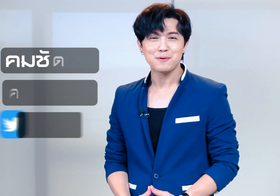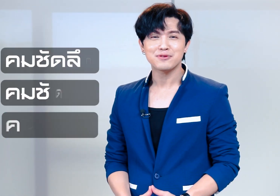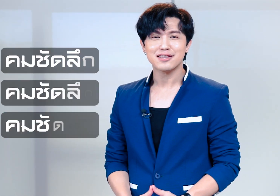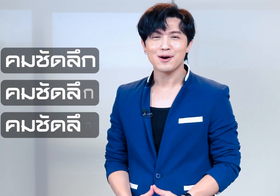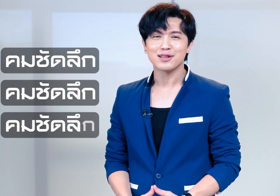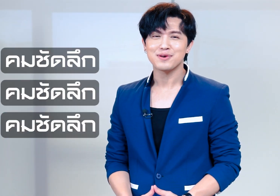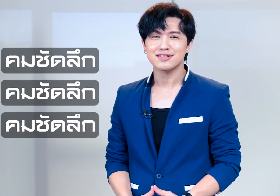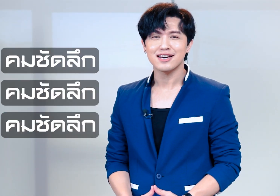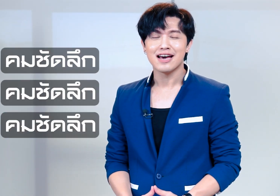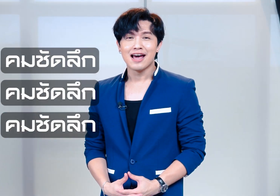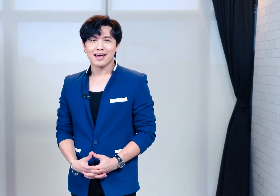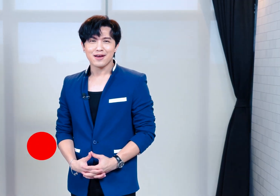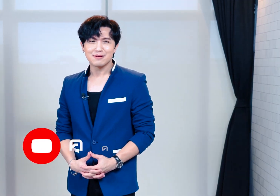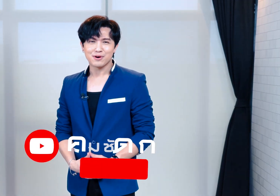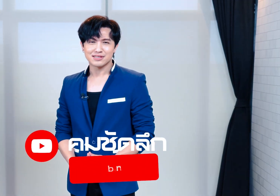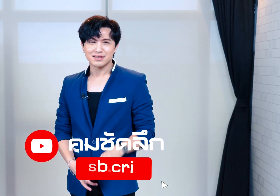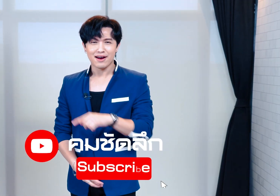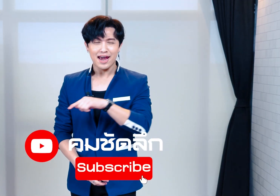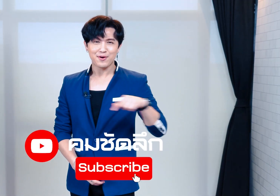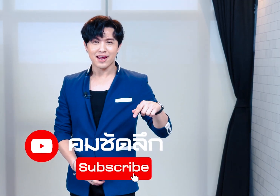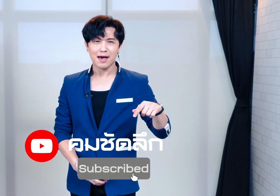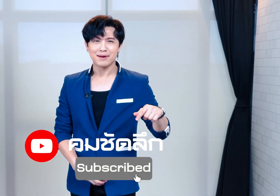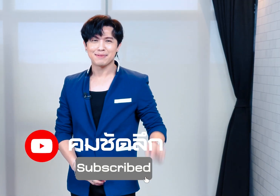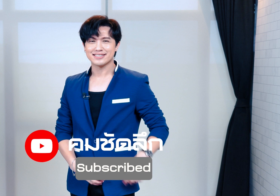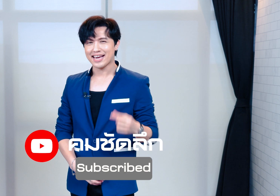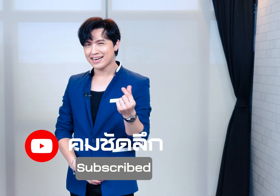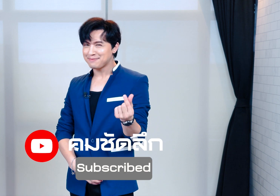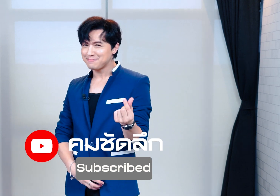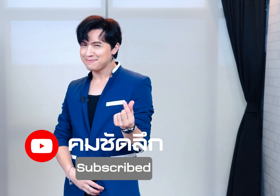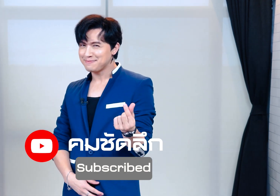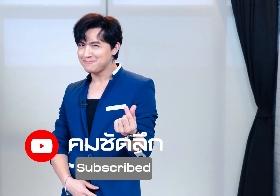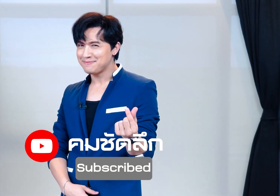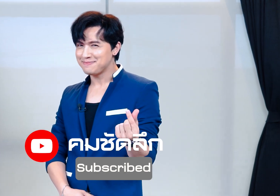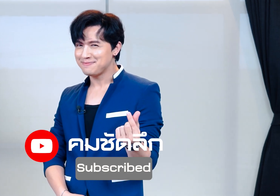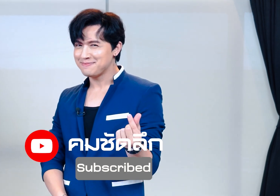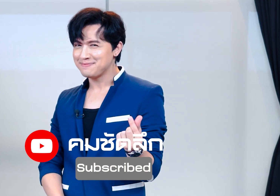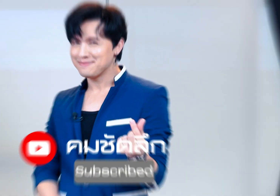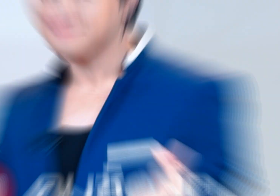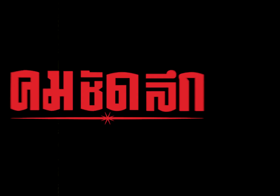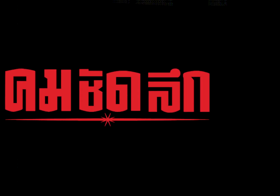YouTube TikTok Twitter แล้วก็อย่าลืมกด Subscribe ให้ด้วยนะฮะเป็นกำลังใจกันครับ